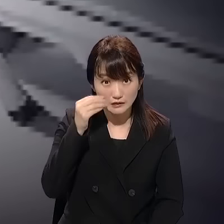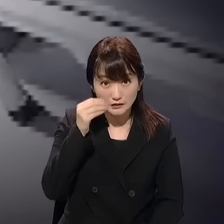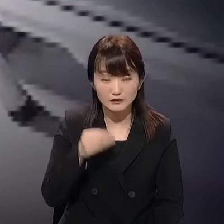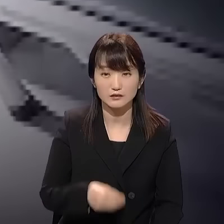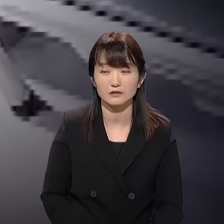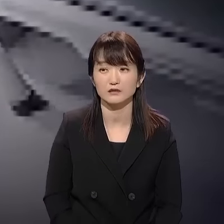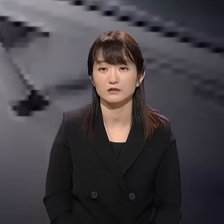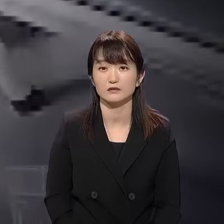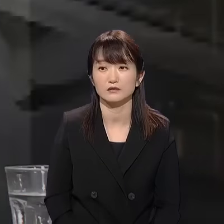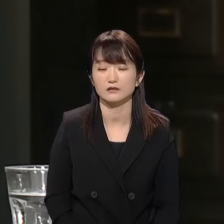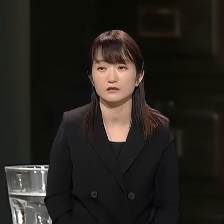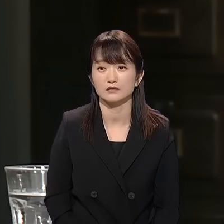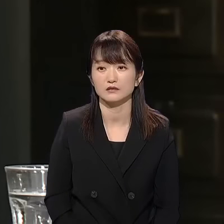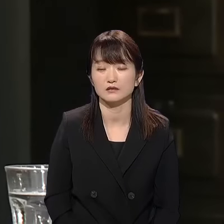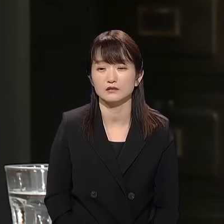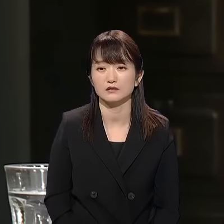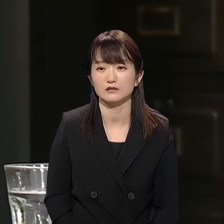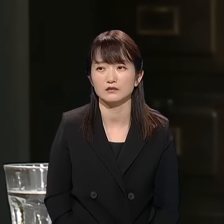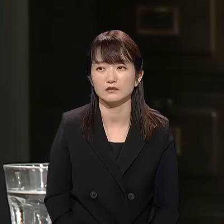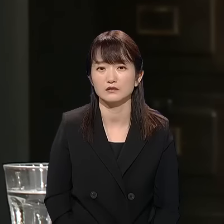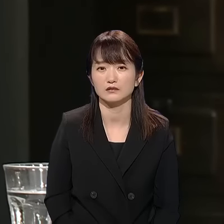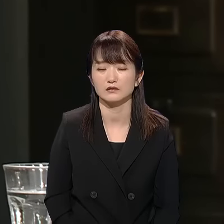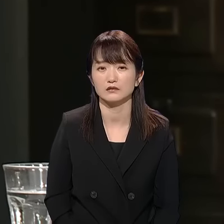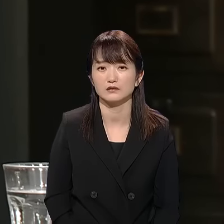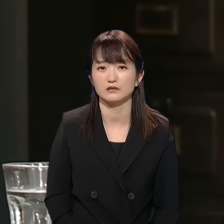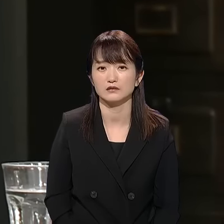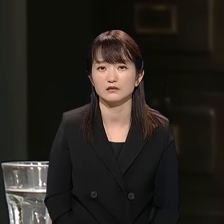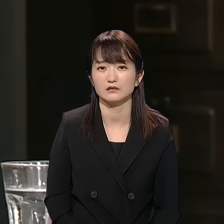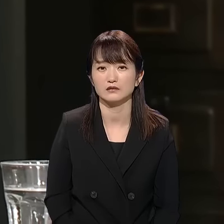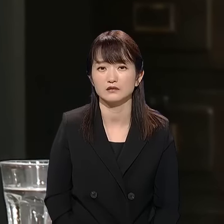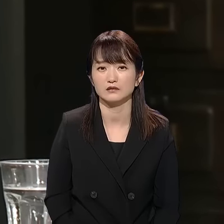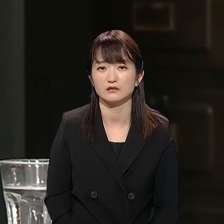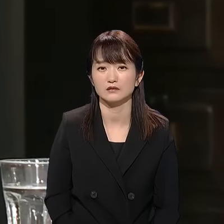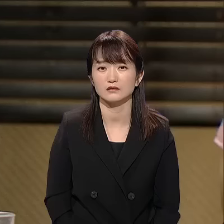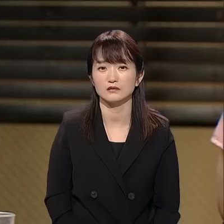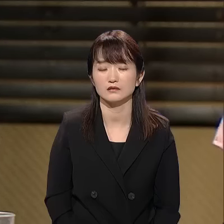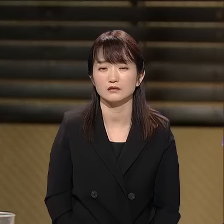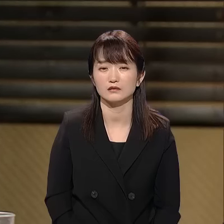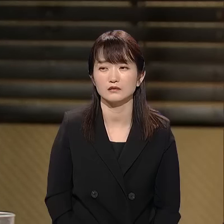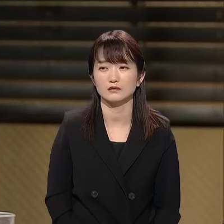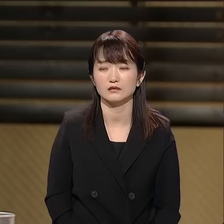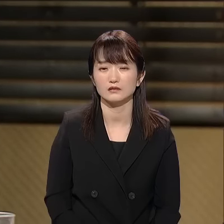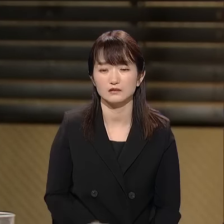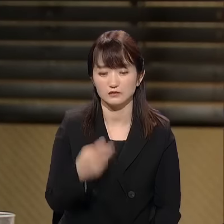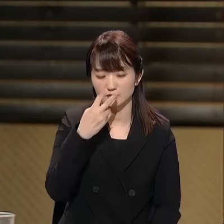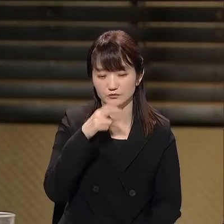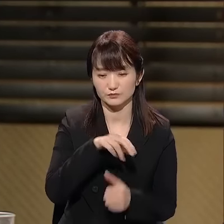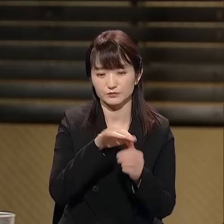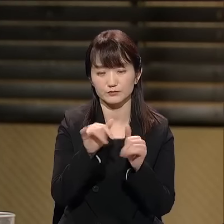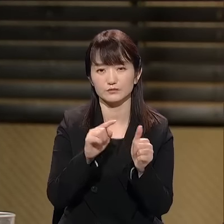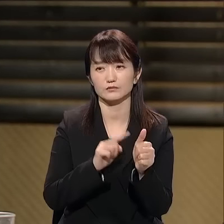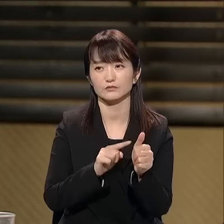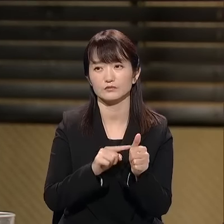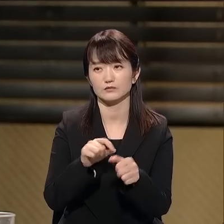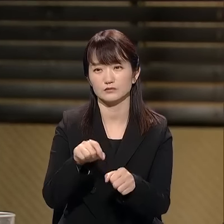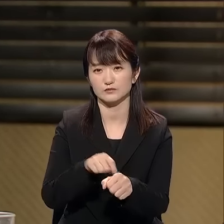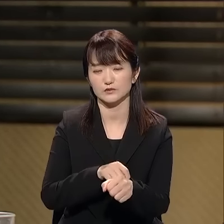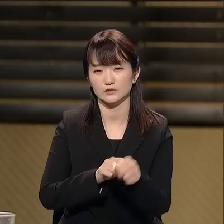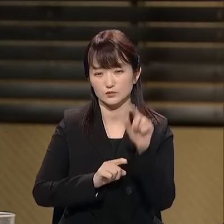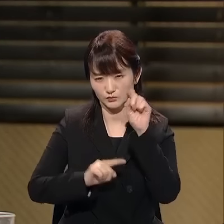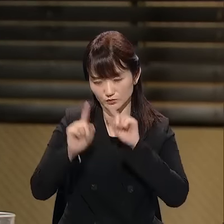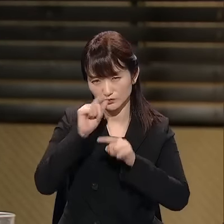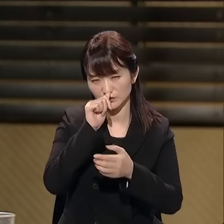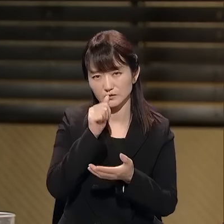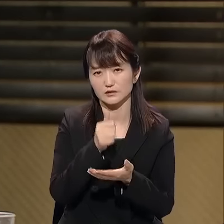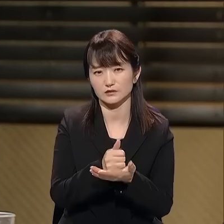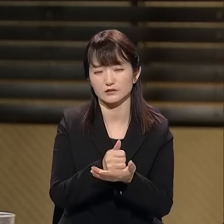있었나 아 잖아요 그니까 일단 지금 어 저 보호사 같은 경우는 이제 특수 상해 혐의가